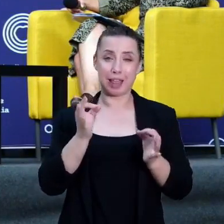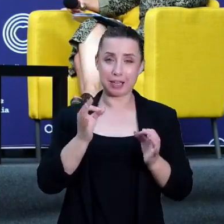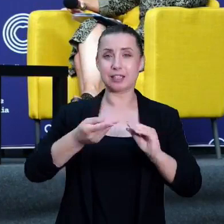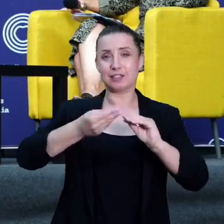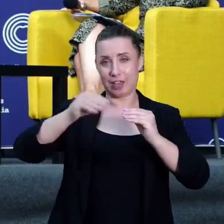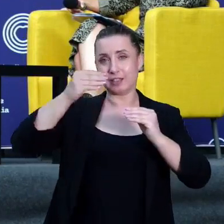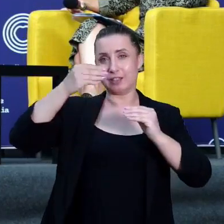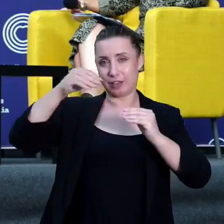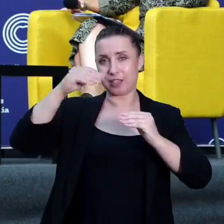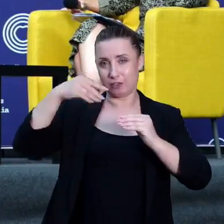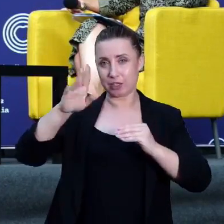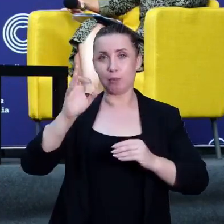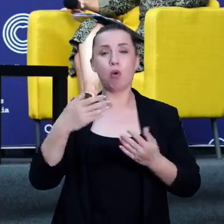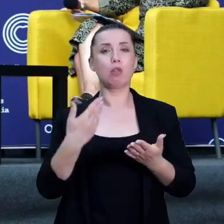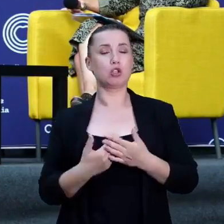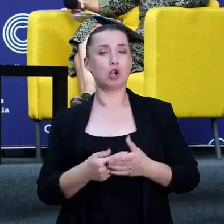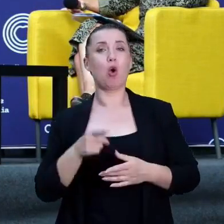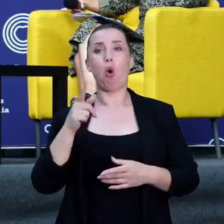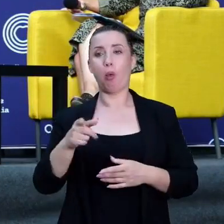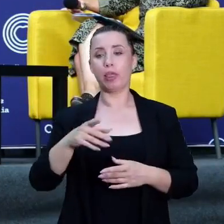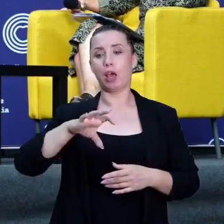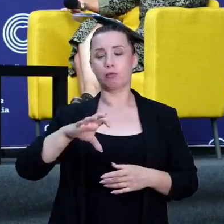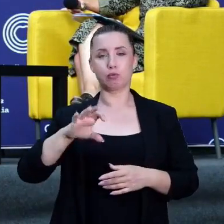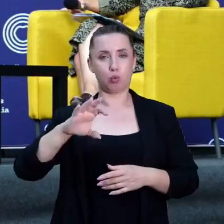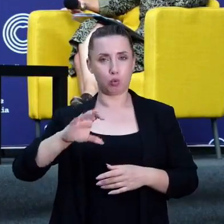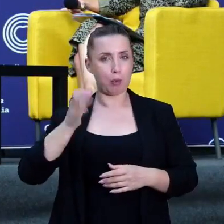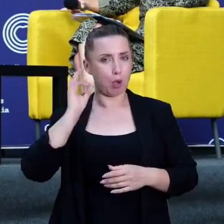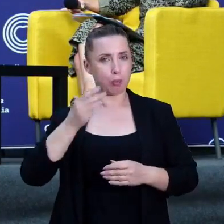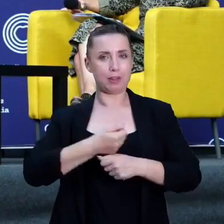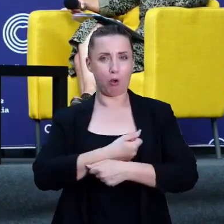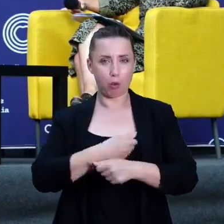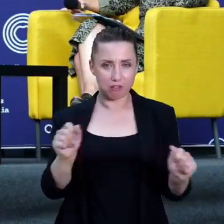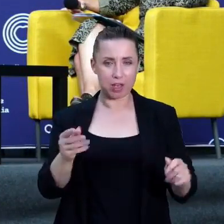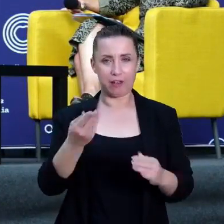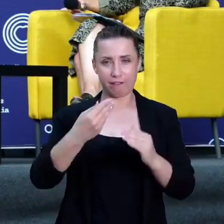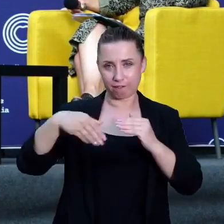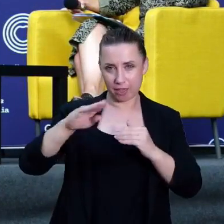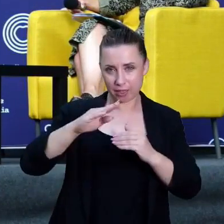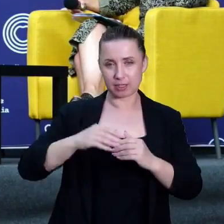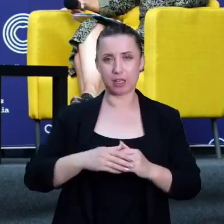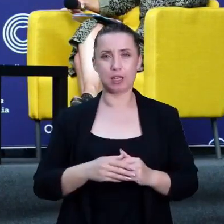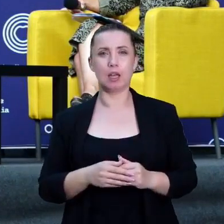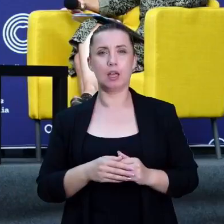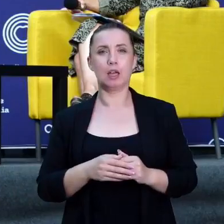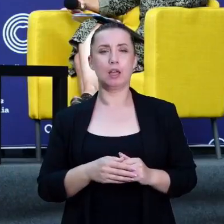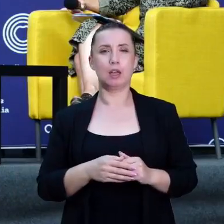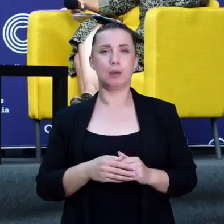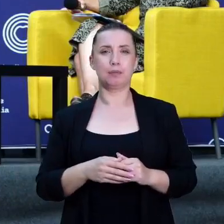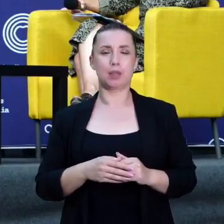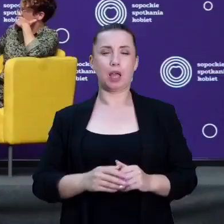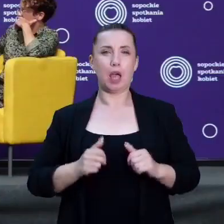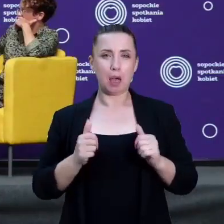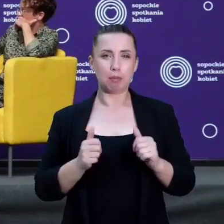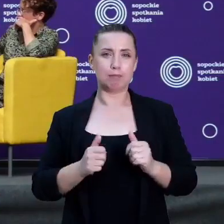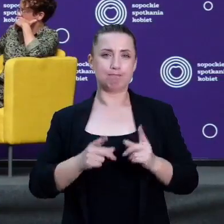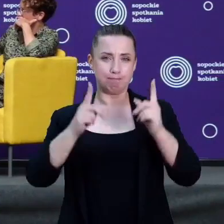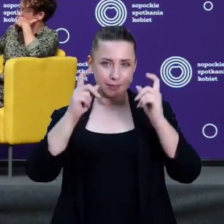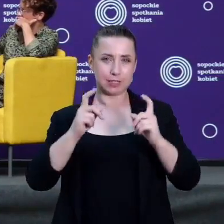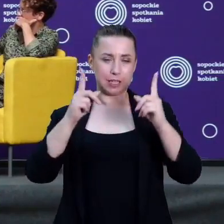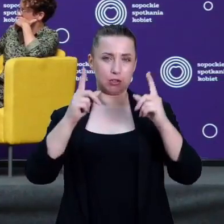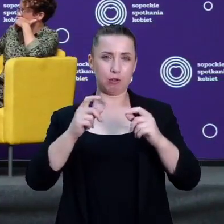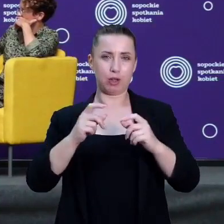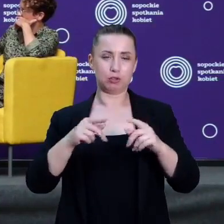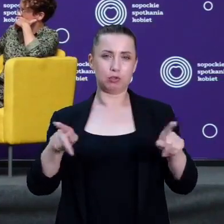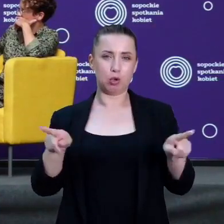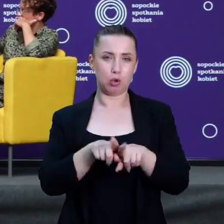coraz więcej odwagi właśnie, żeby się wypowiadać muzycznie, żeby jakby startować z tego samego pułapu. Ja